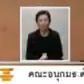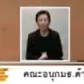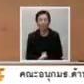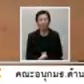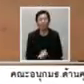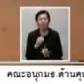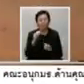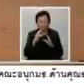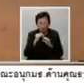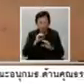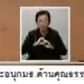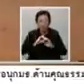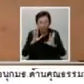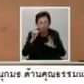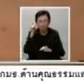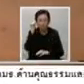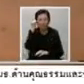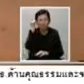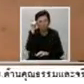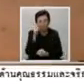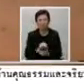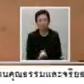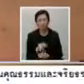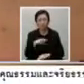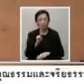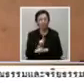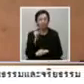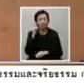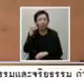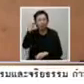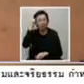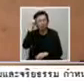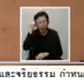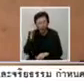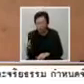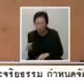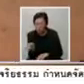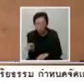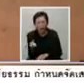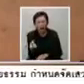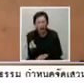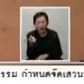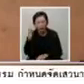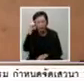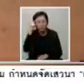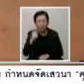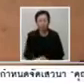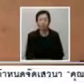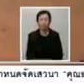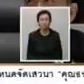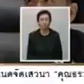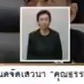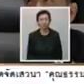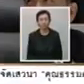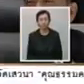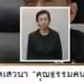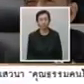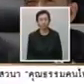ดให้เกิดความชัดเจนให้เข้าใจนะครับประธานฟังไม่รู้เลยครับคำย่อที่ท่านพูด ครับ